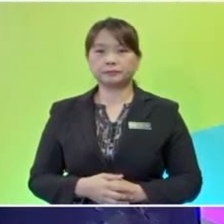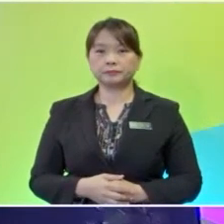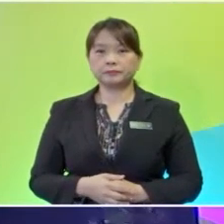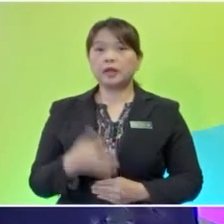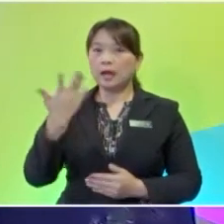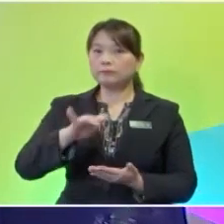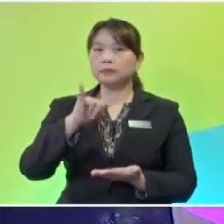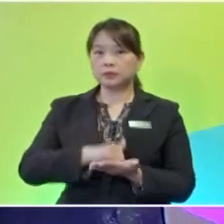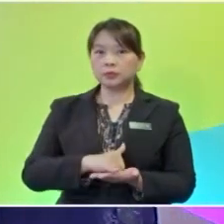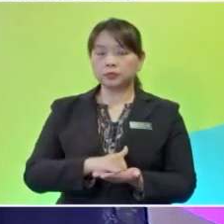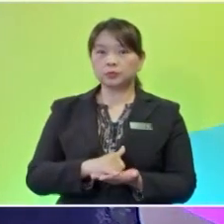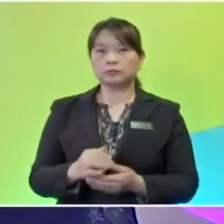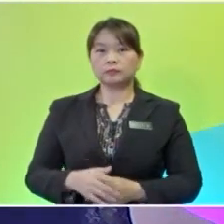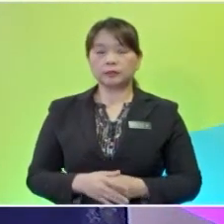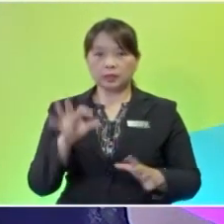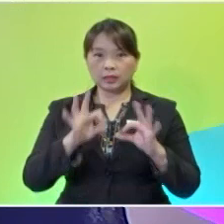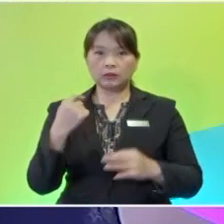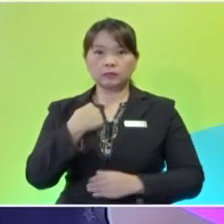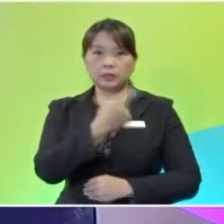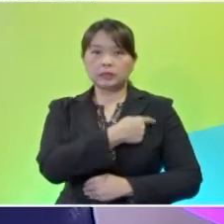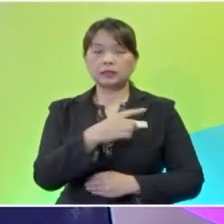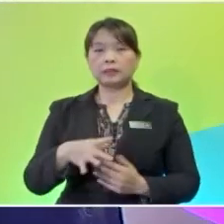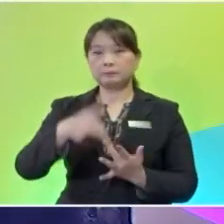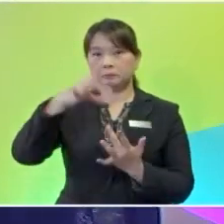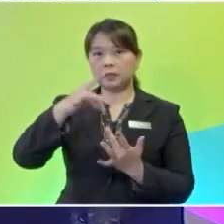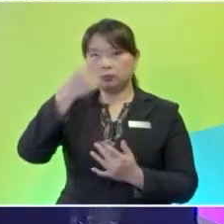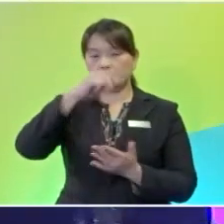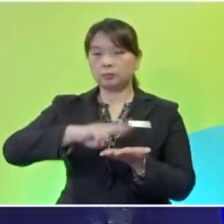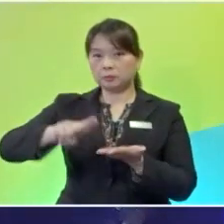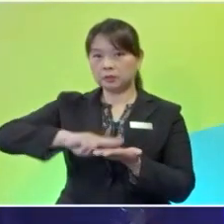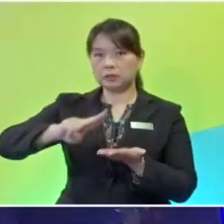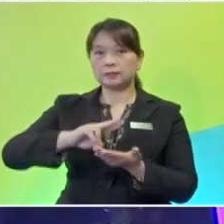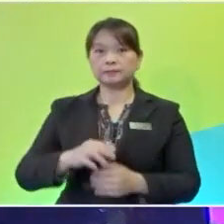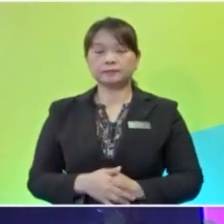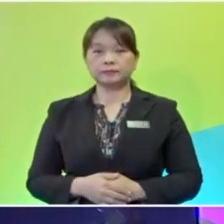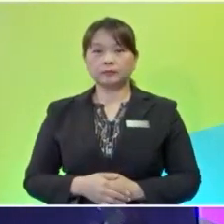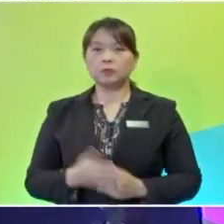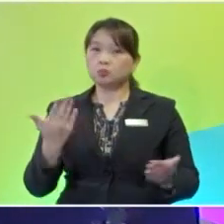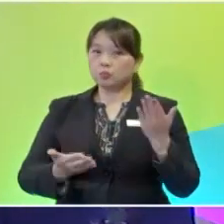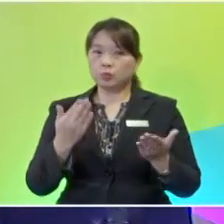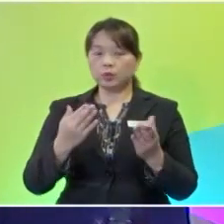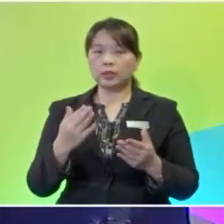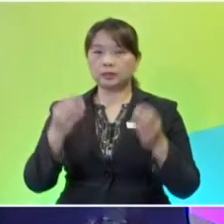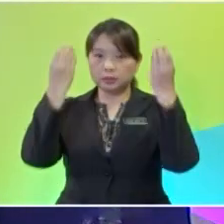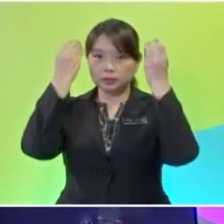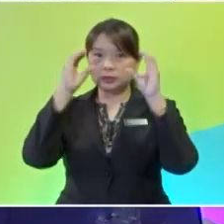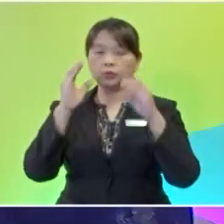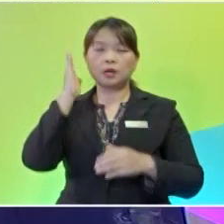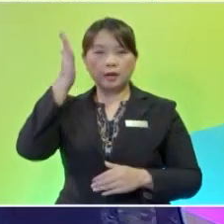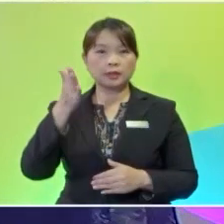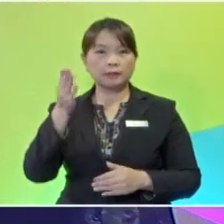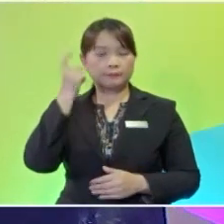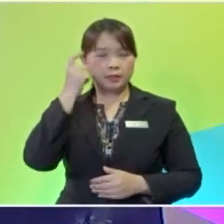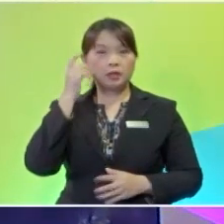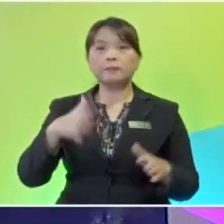解了过后呢，如果我们选择了这个进行的这个是阅读教学的话，也许老师就要先考量他要如